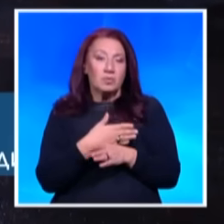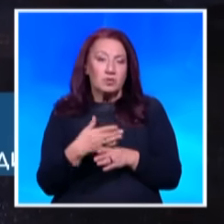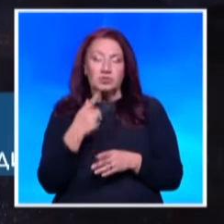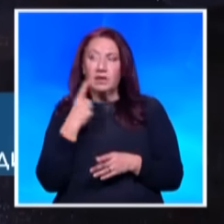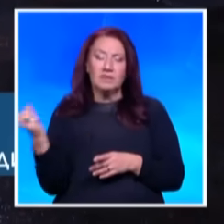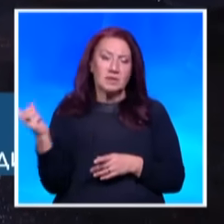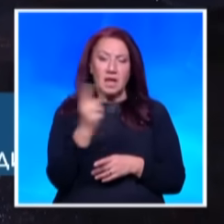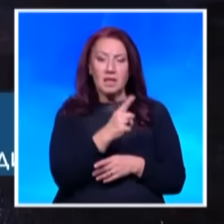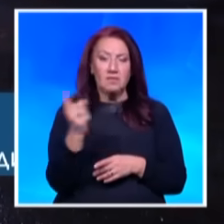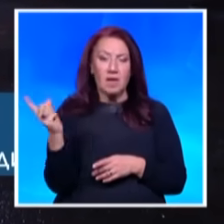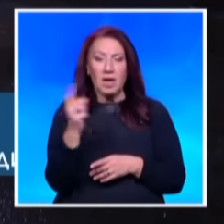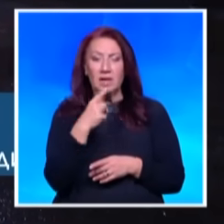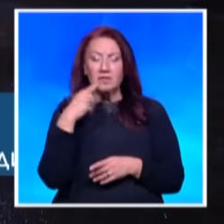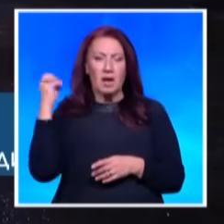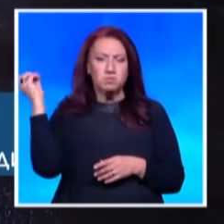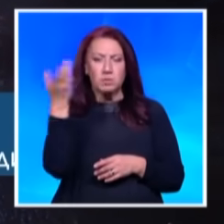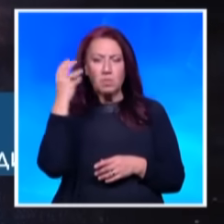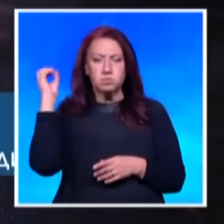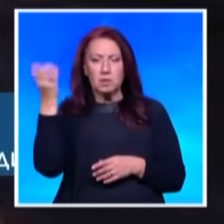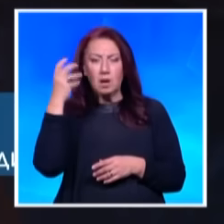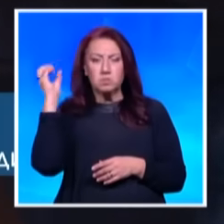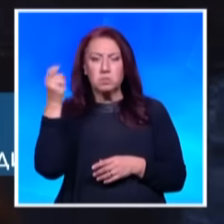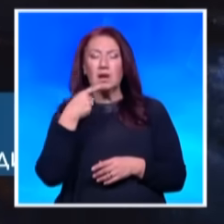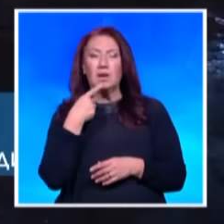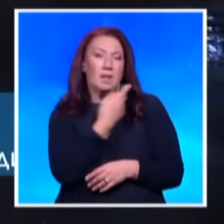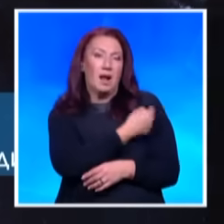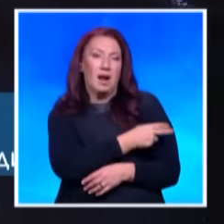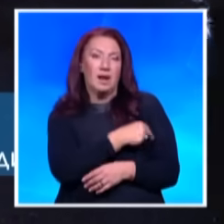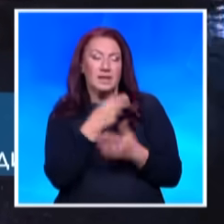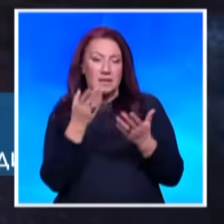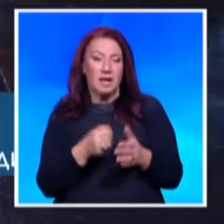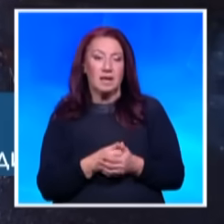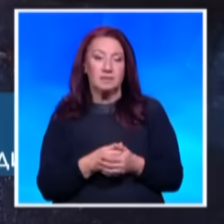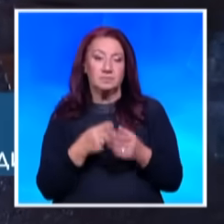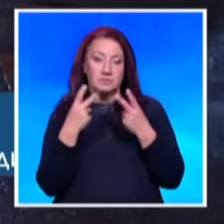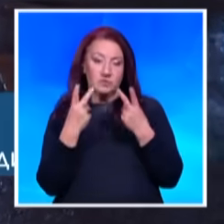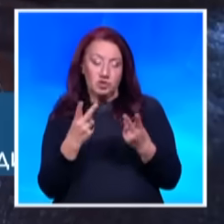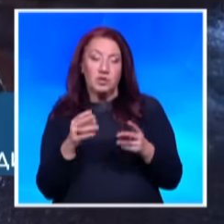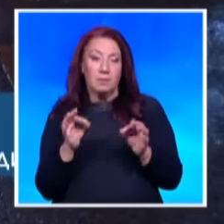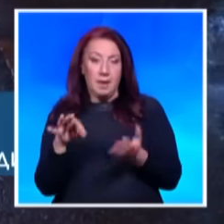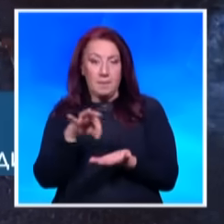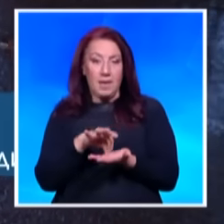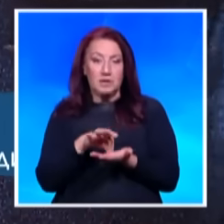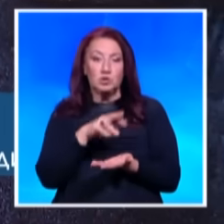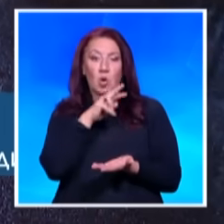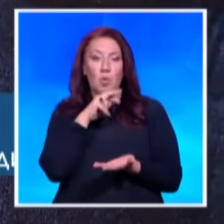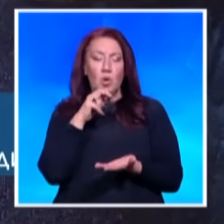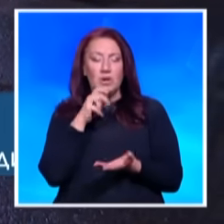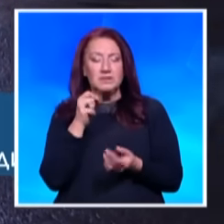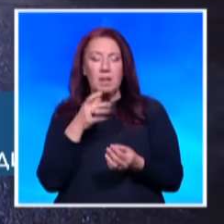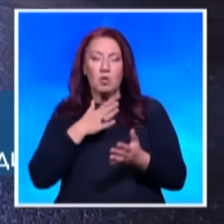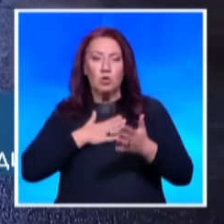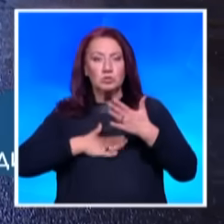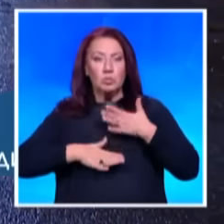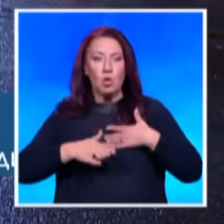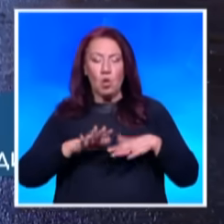линейки. Виждаме, че в момента, поне в тази зона конкретно, полицейските части са в една по-така да кажем спокойна